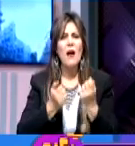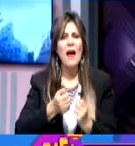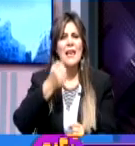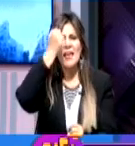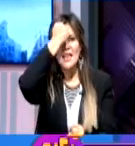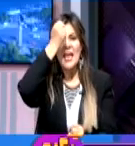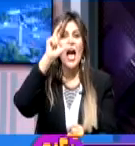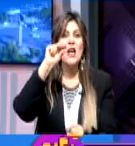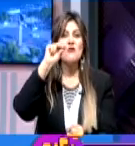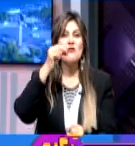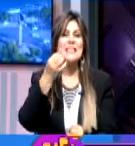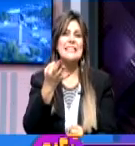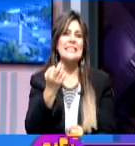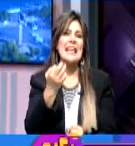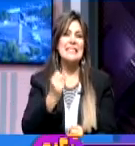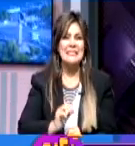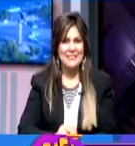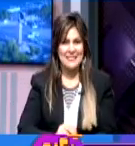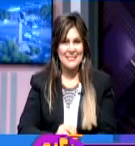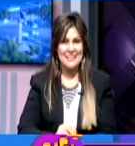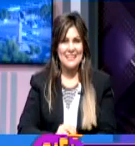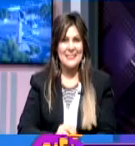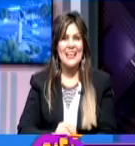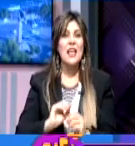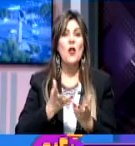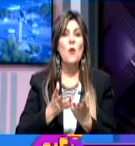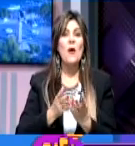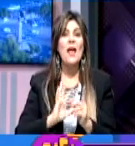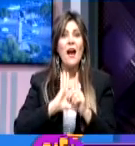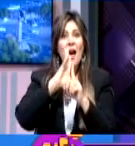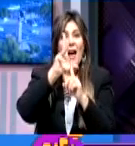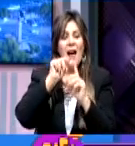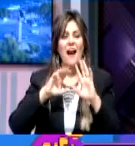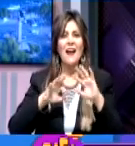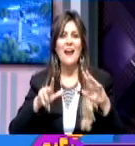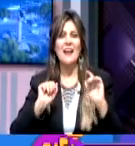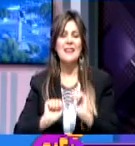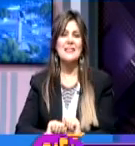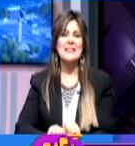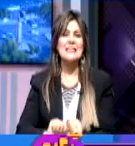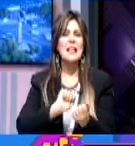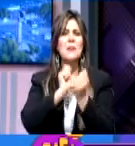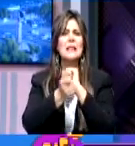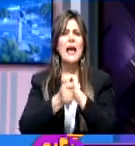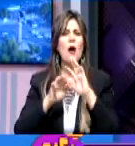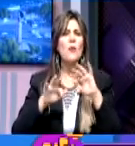طريق التحول الرقمي، يعني حاجة بتجيب حاجة. تكنولوجيا والإلكترونيات. بالظبط كده. طب عندي التحول